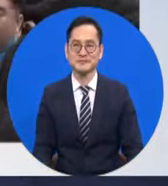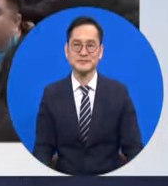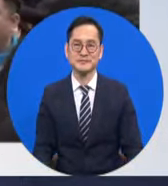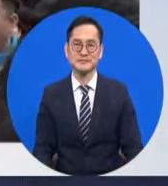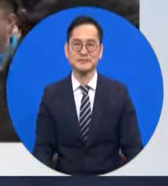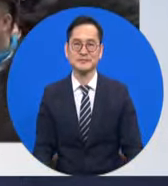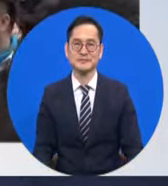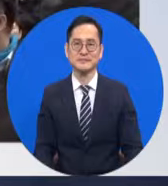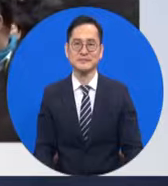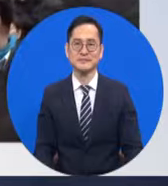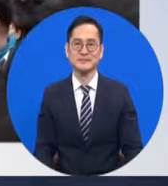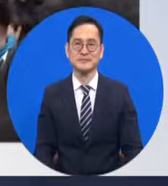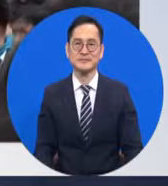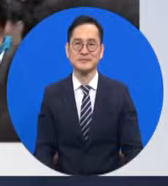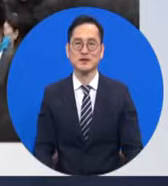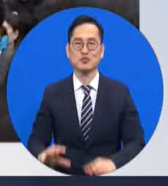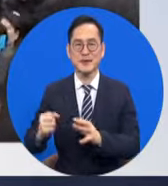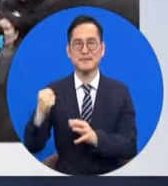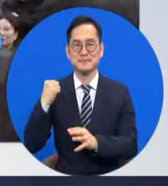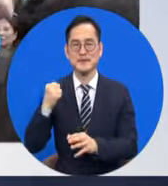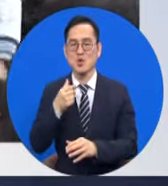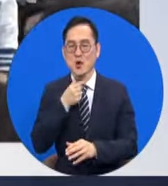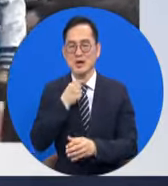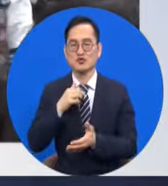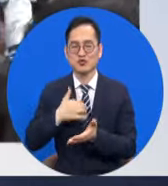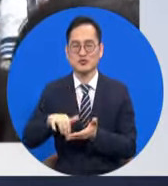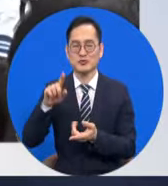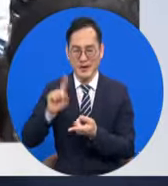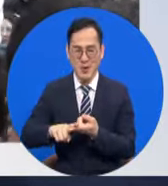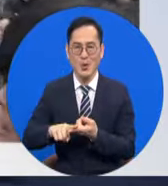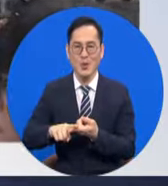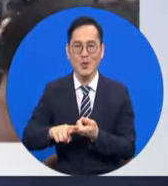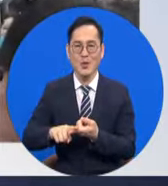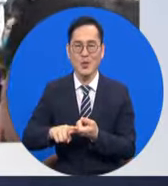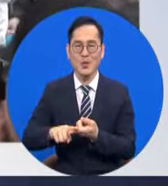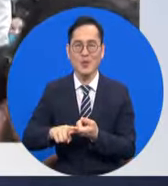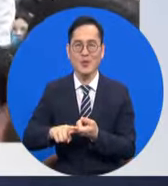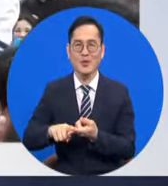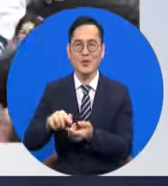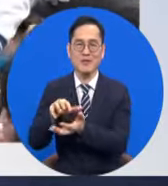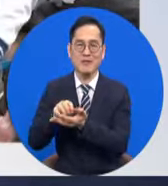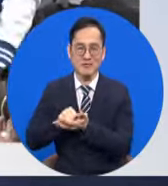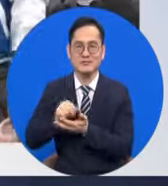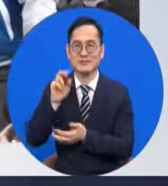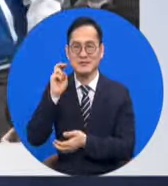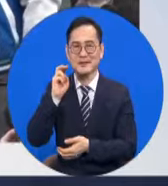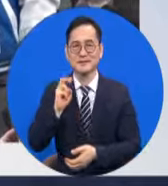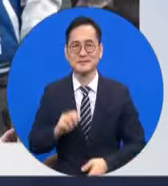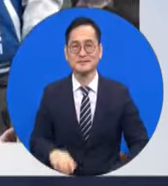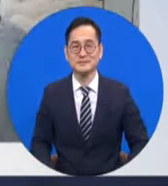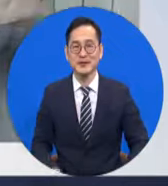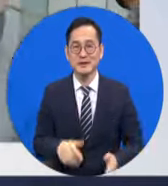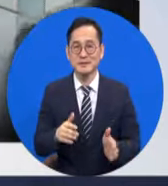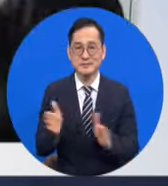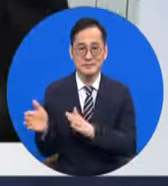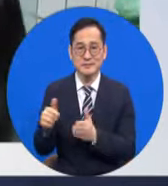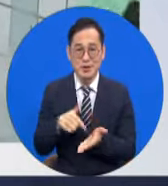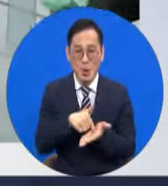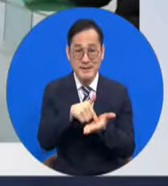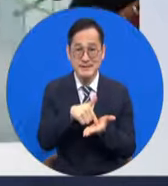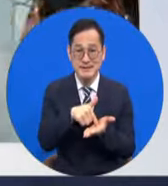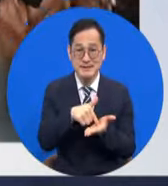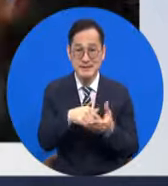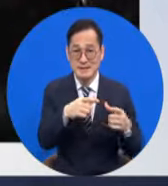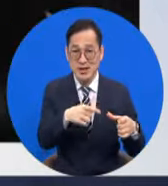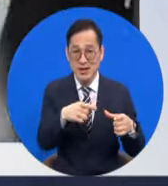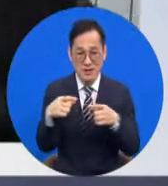여당이 기대하는 정도의 수치로 그 국회의원 요번 결과가 총선 결과가 나올 것 같고요. 그다음에 이제 광진 갑을이 어떻게 보면